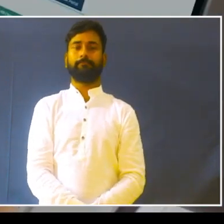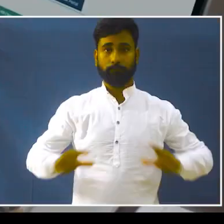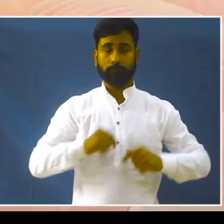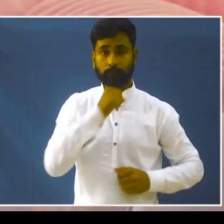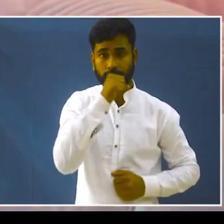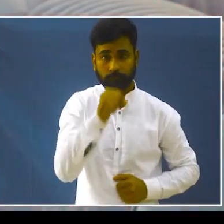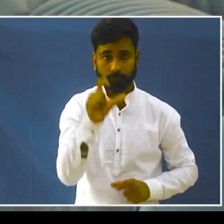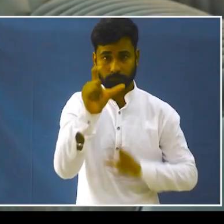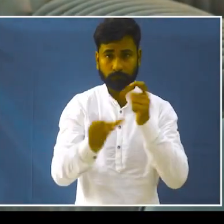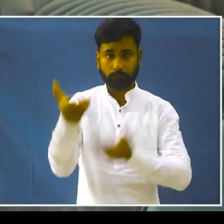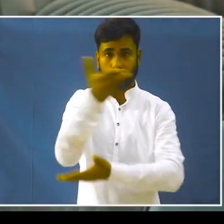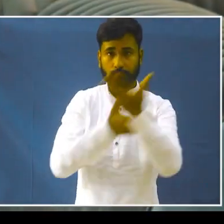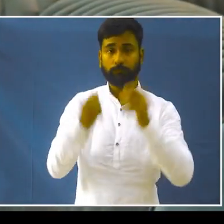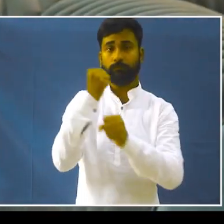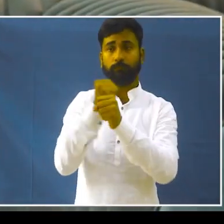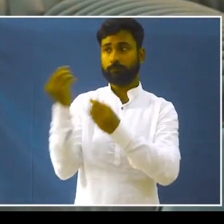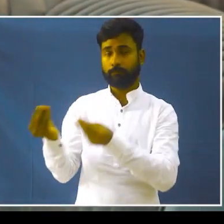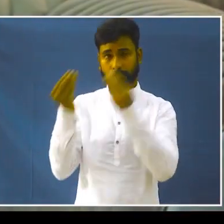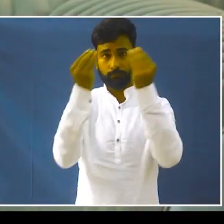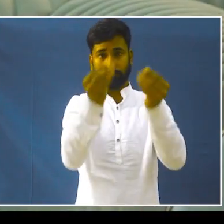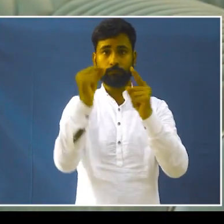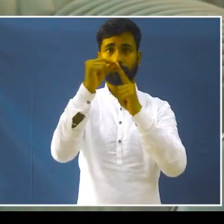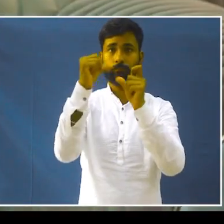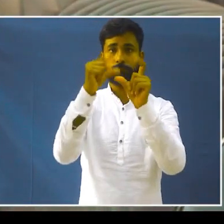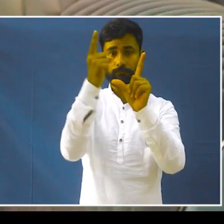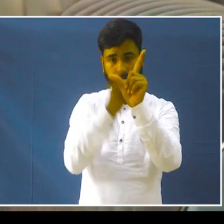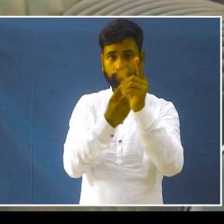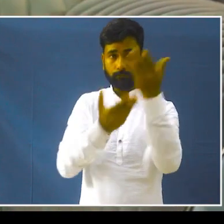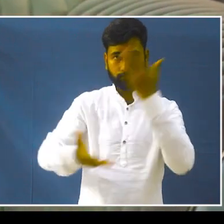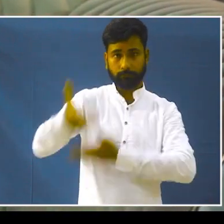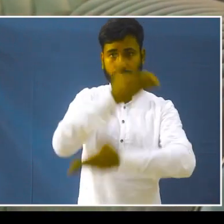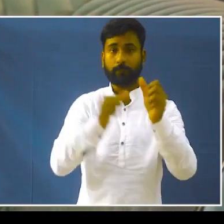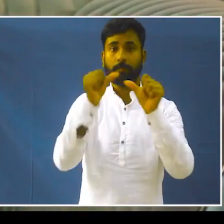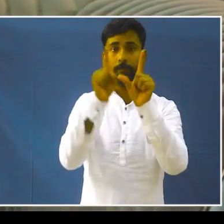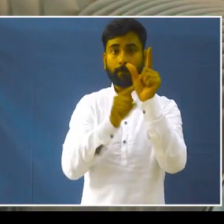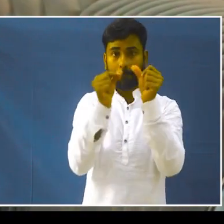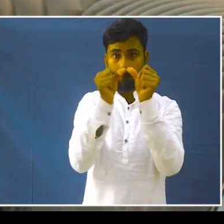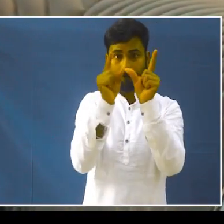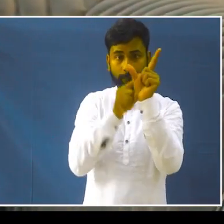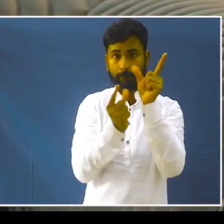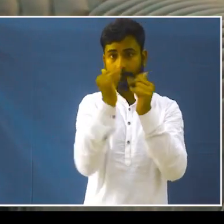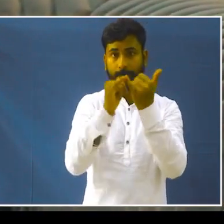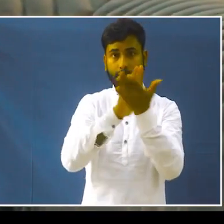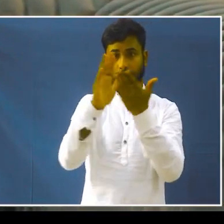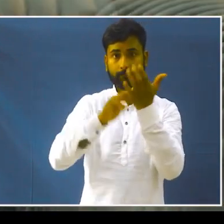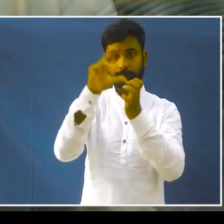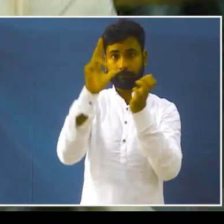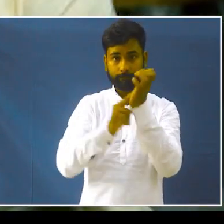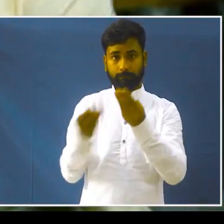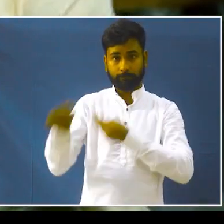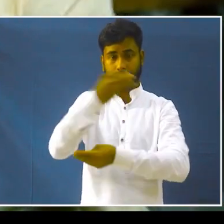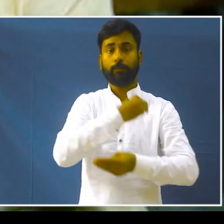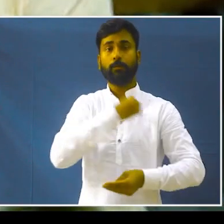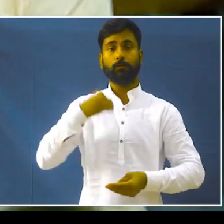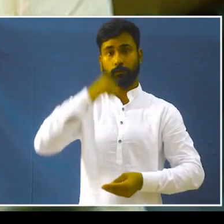गई। जीवन के अंतिम पड़ाव वृद्धावस्था में सम्मान पूर्वक जीवन यापन हो सके, इसके